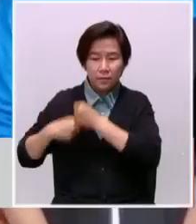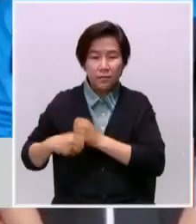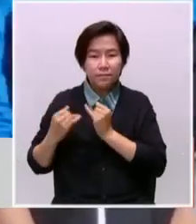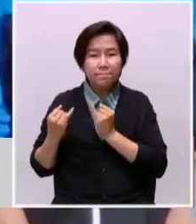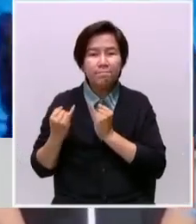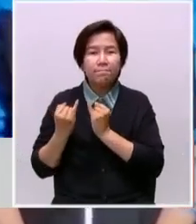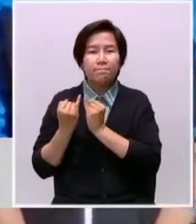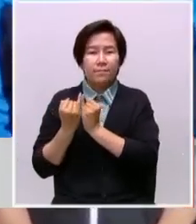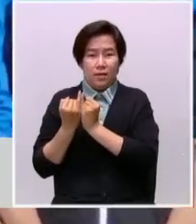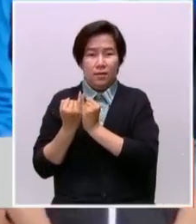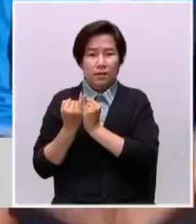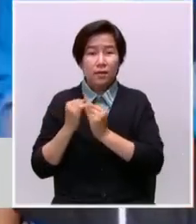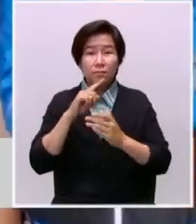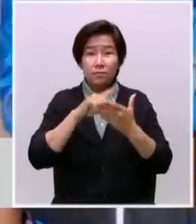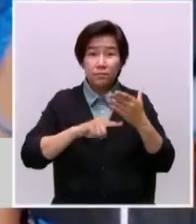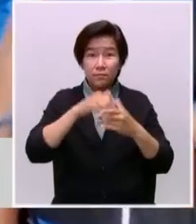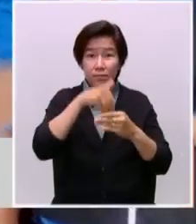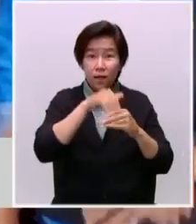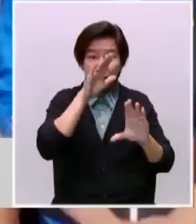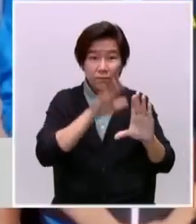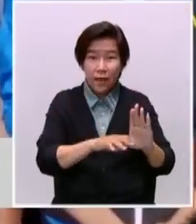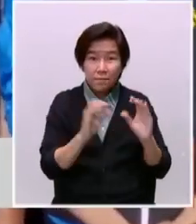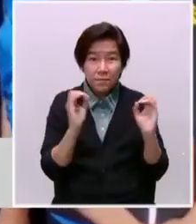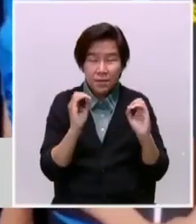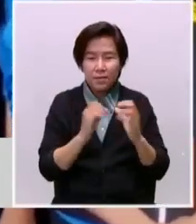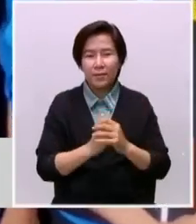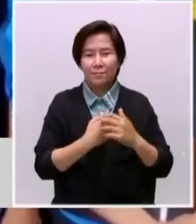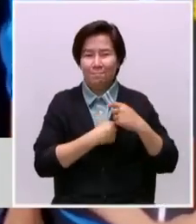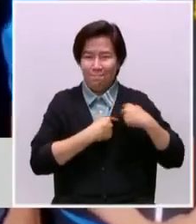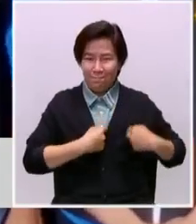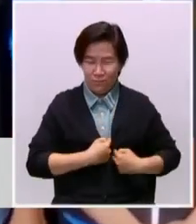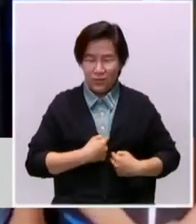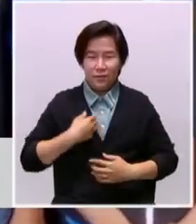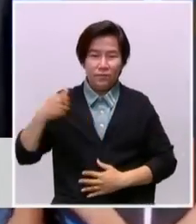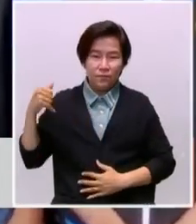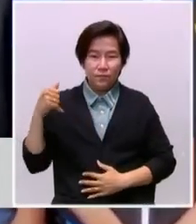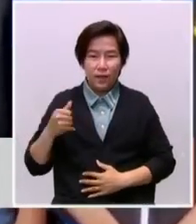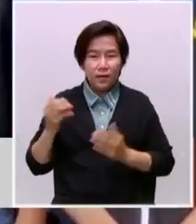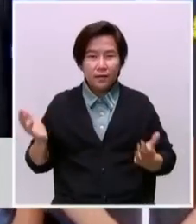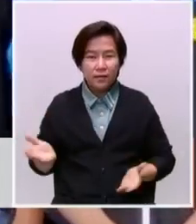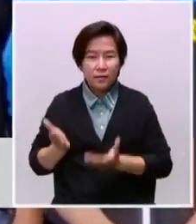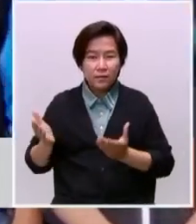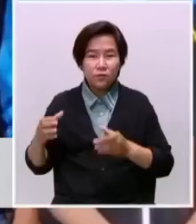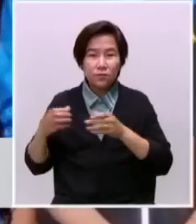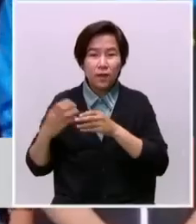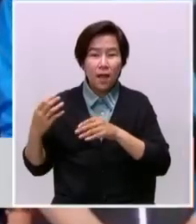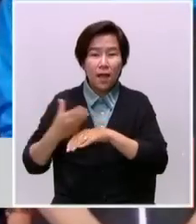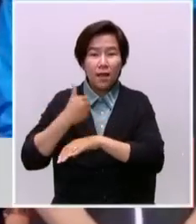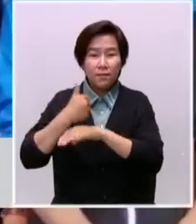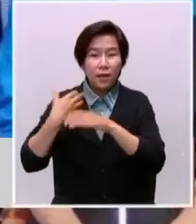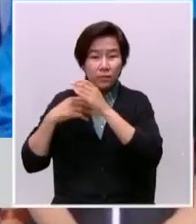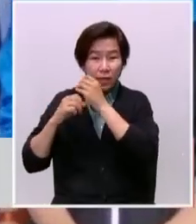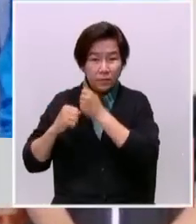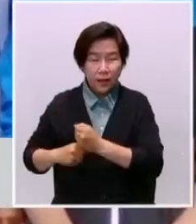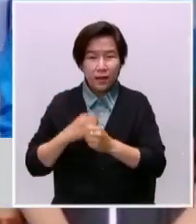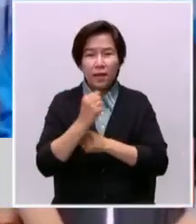แ้ไม่ได้ลงเลือกตั้งในครั้งนี้แต่ก็มาด้วยความเต็มใจและยังคงสนับสนุนพรรคประชาธิปัตพมกับยอมรับว่า